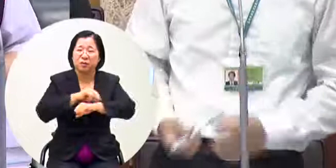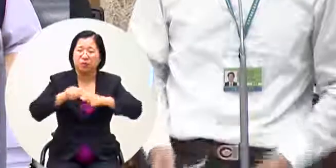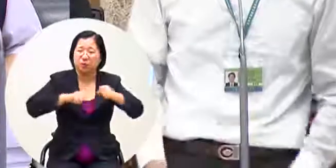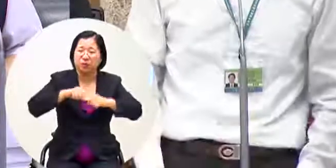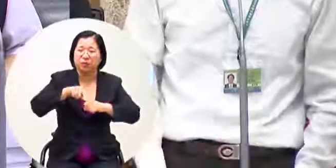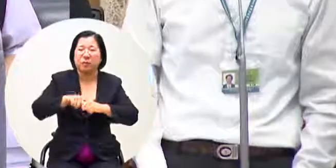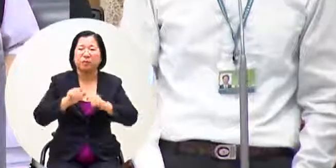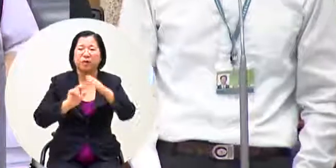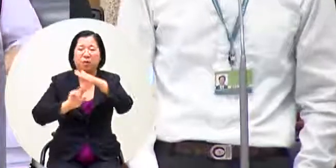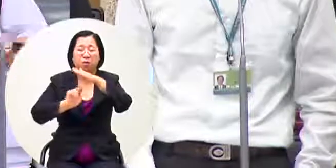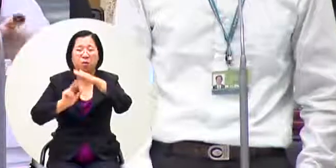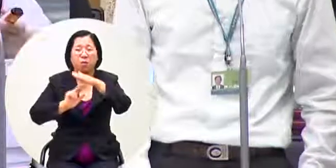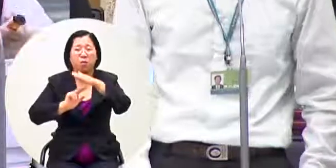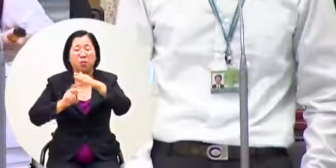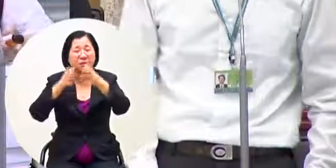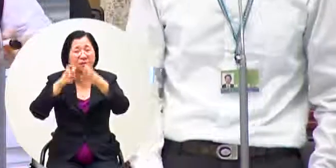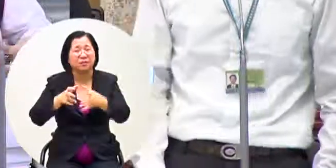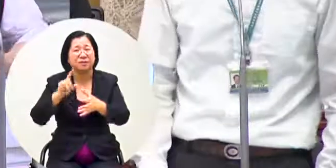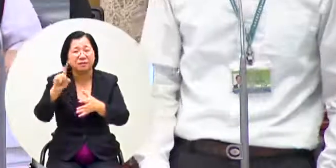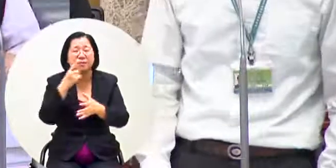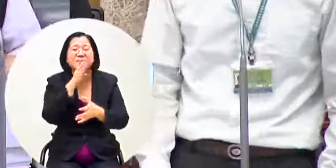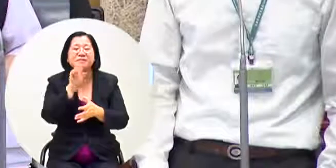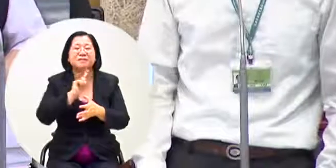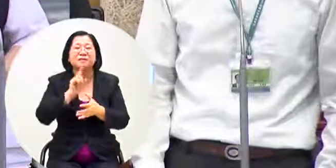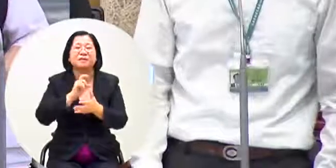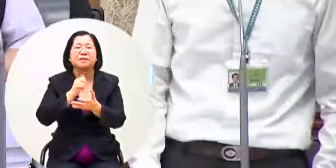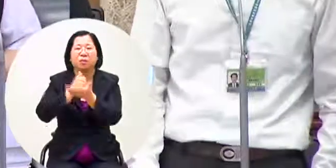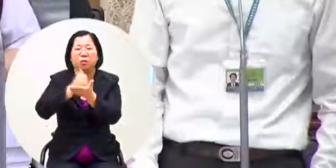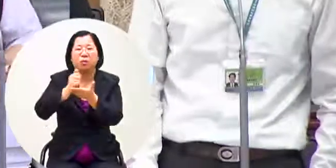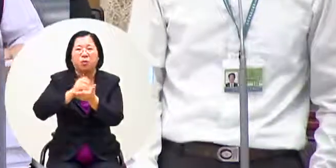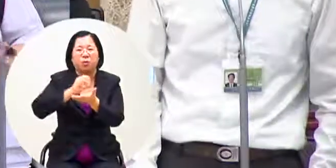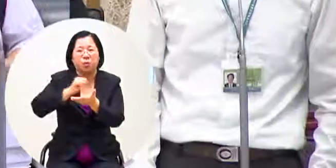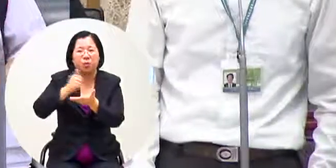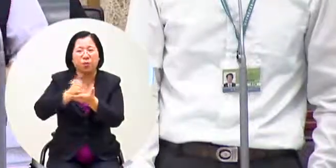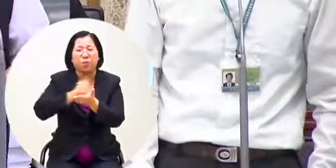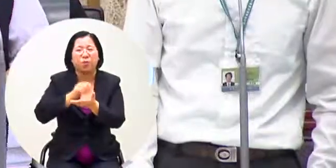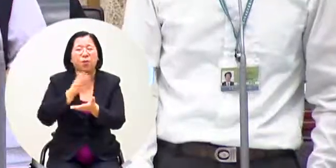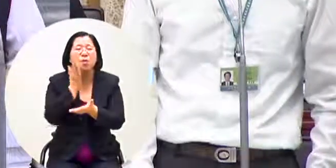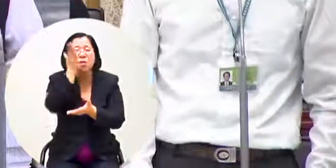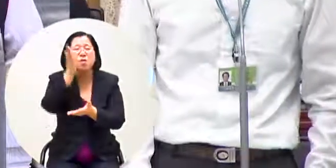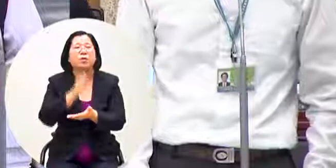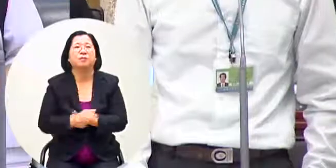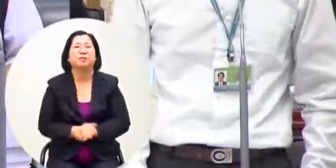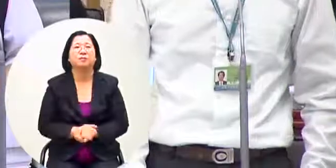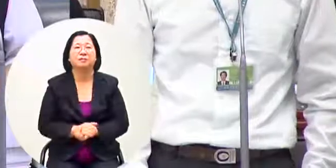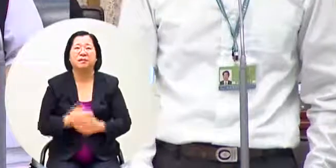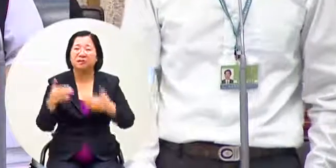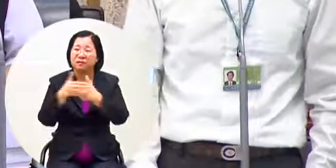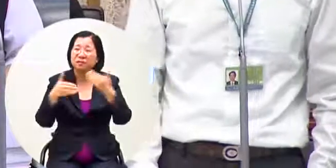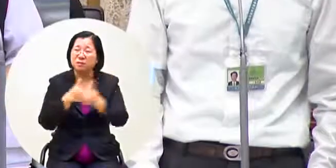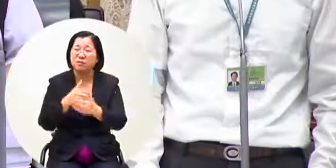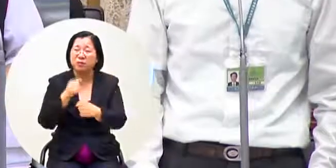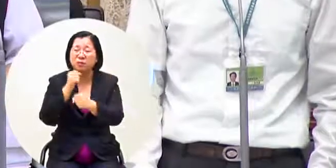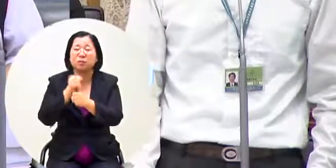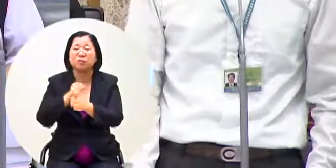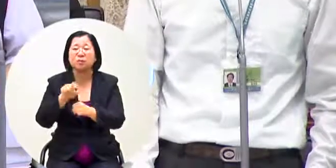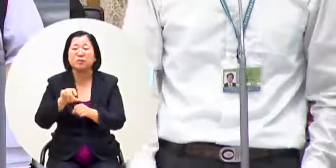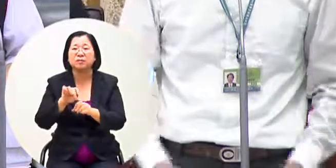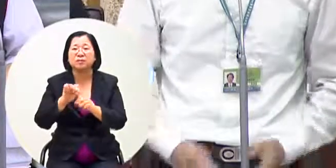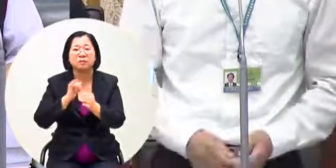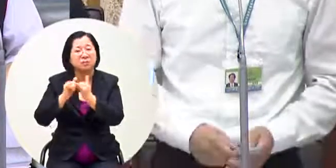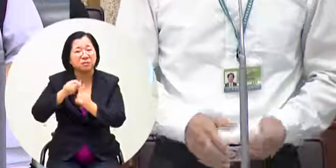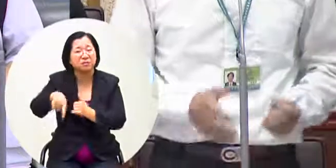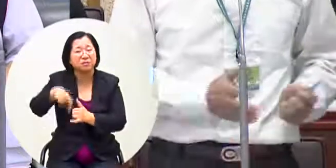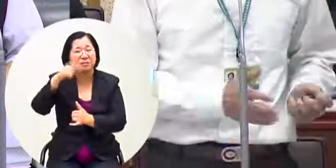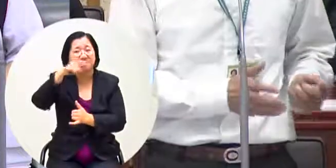的运输。 这我了解啦，啊，这摆是交通部一直要做啦吼，啊，咱第一个意见呢？ 我们市政府的政策的话，就